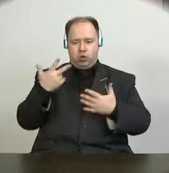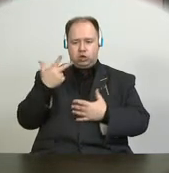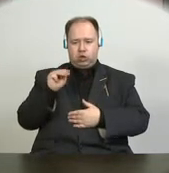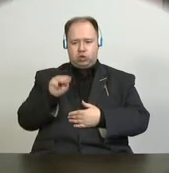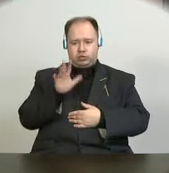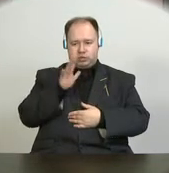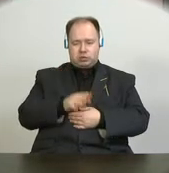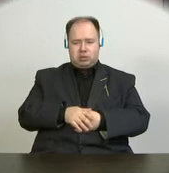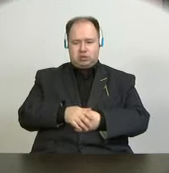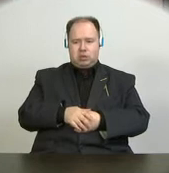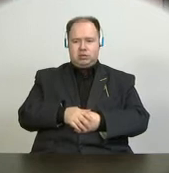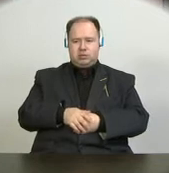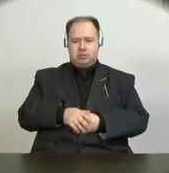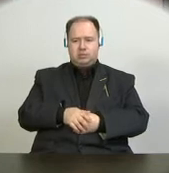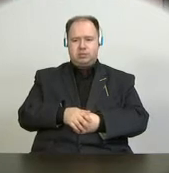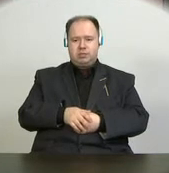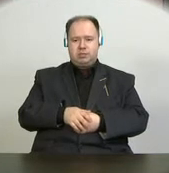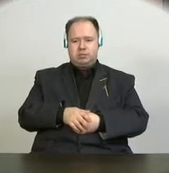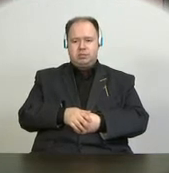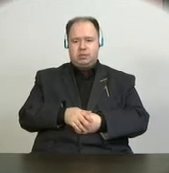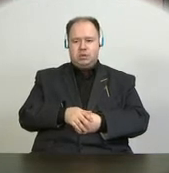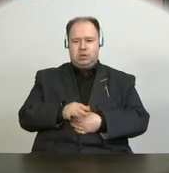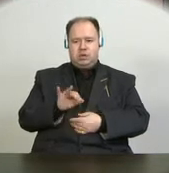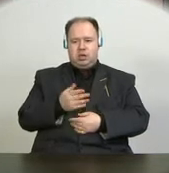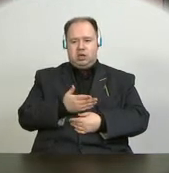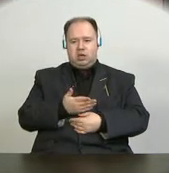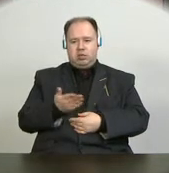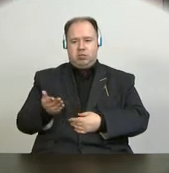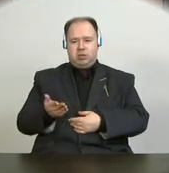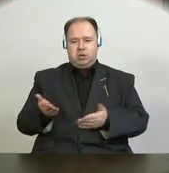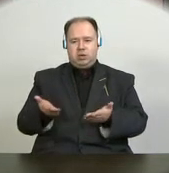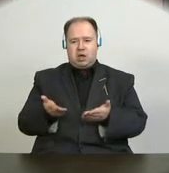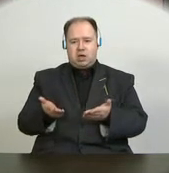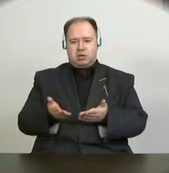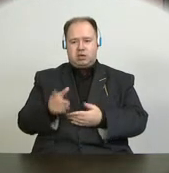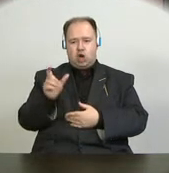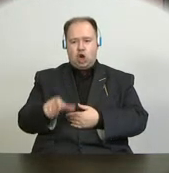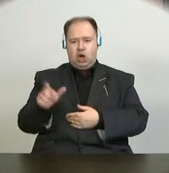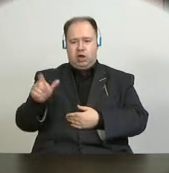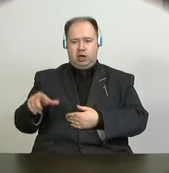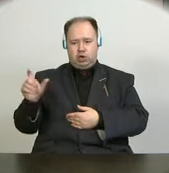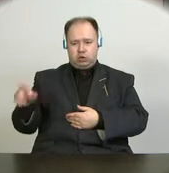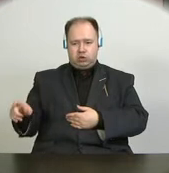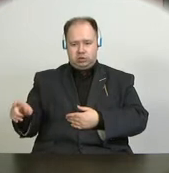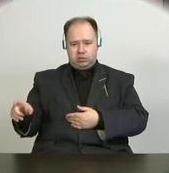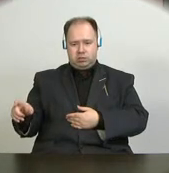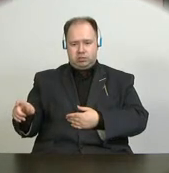мы как homo sapiens и ну как человеке